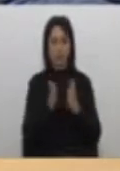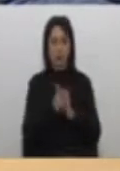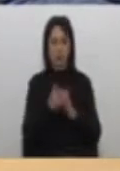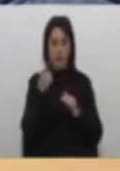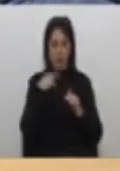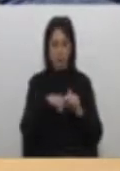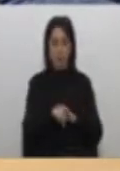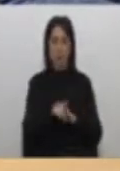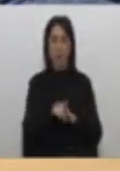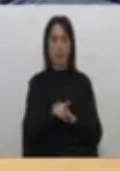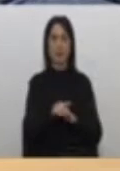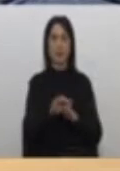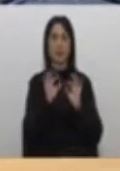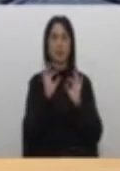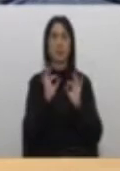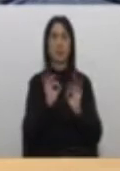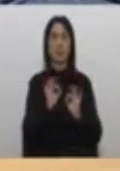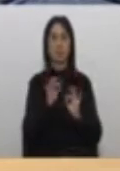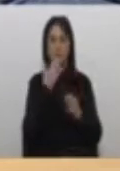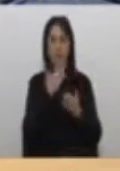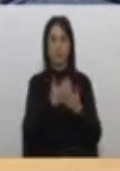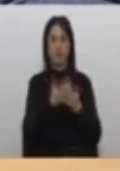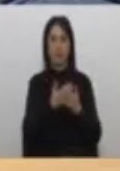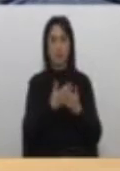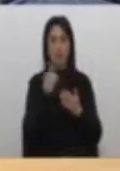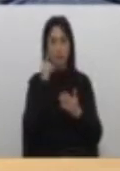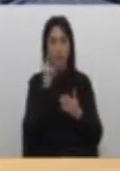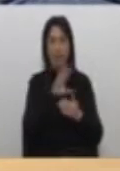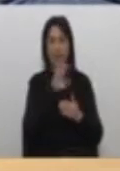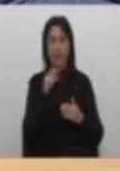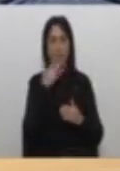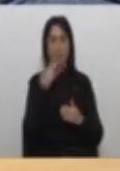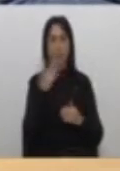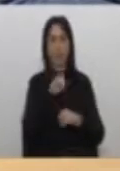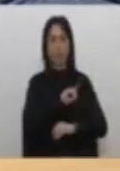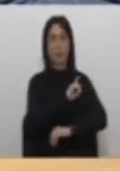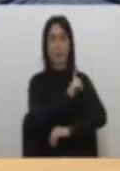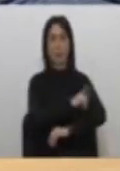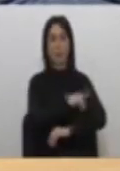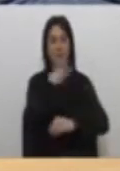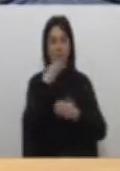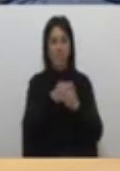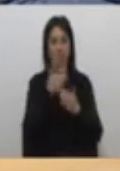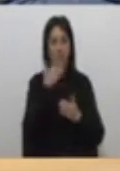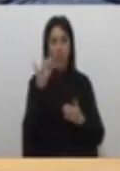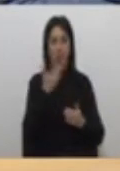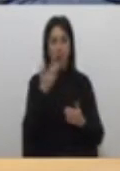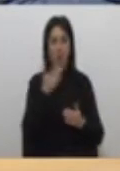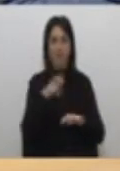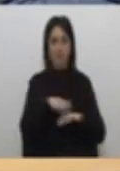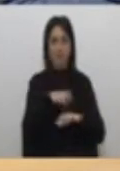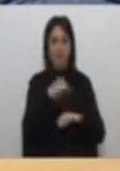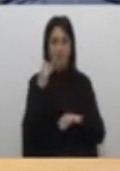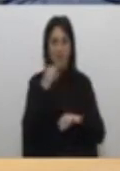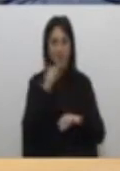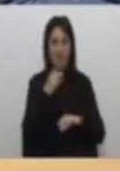გამომდინარე, მიზანშეწონილად მიმაჩნია და ვფიქრობ, რომ ყველა პოლიტიკურმა ძალამ საკუთარი პოლიტიკური პარტიის